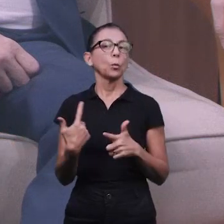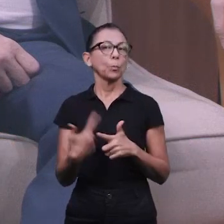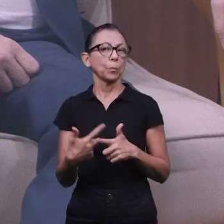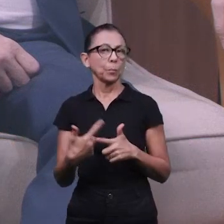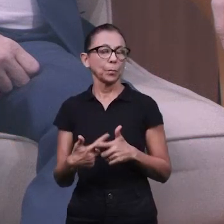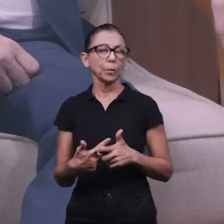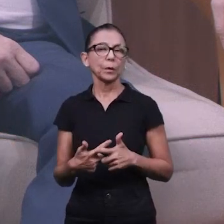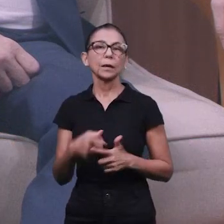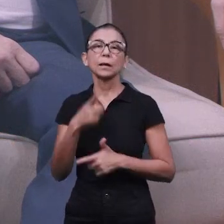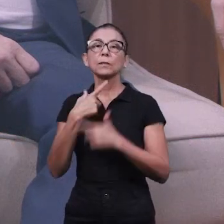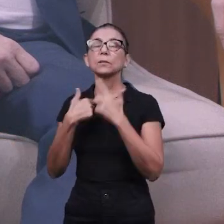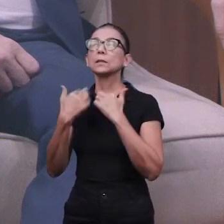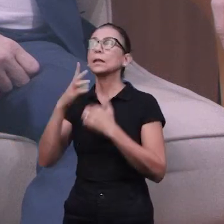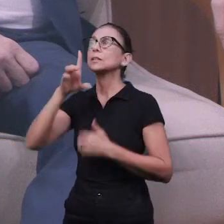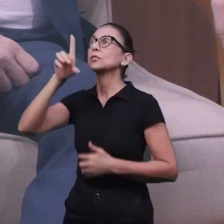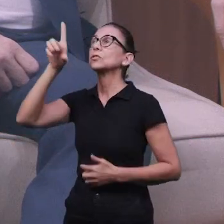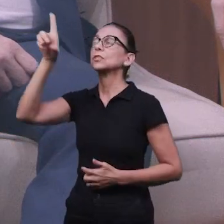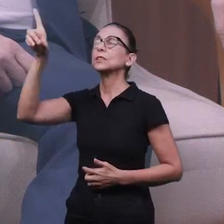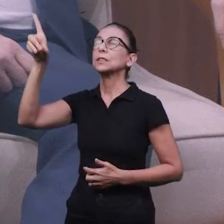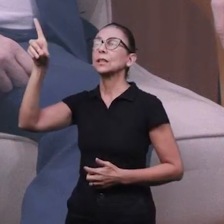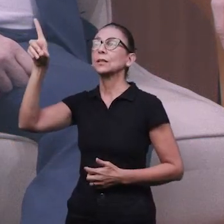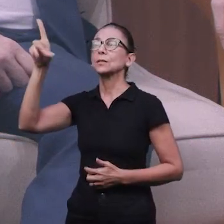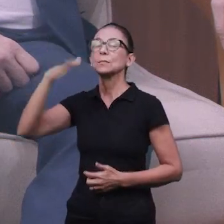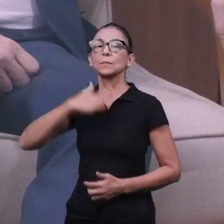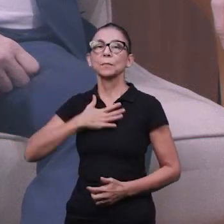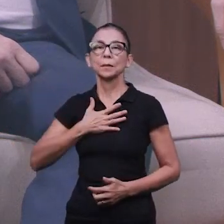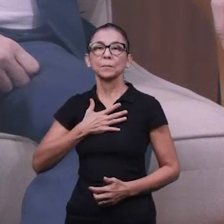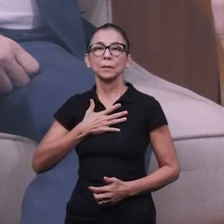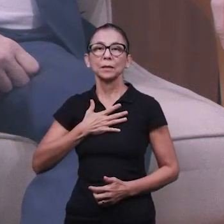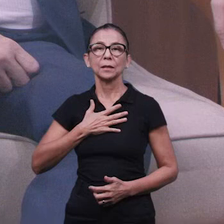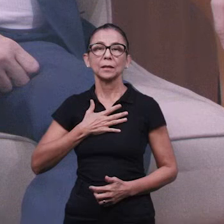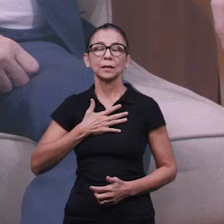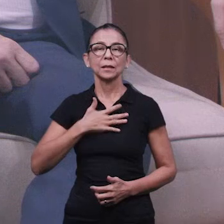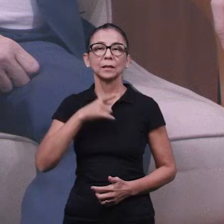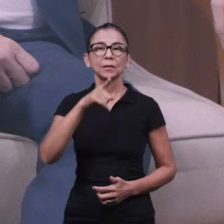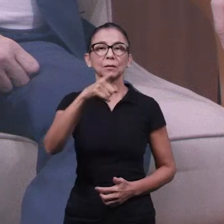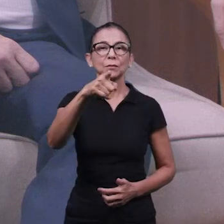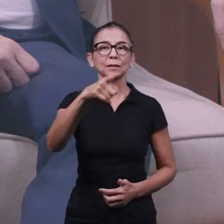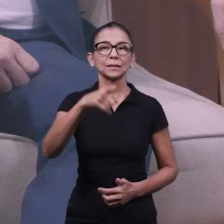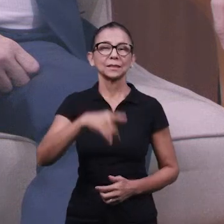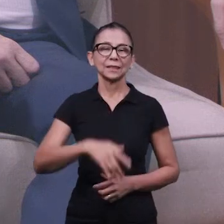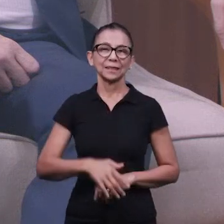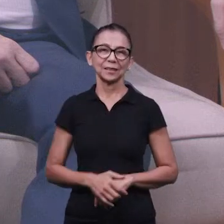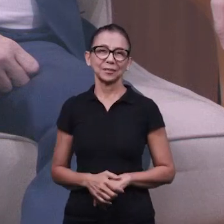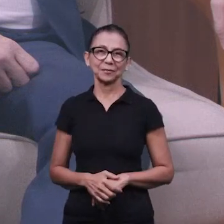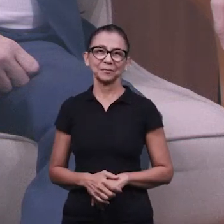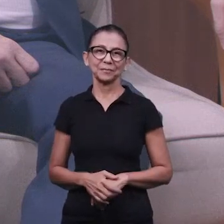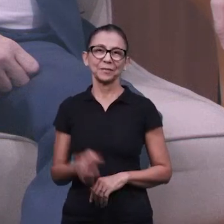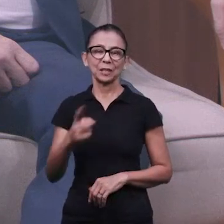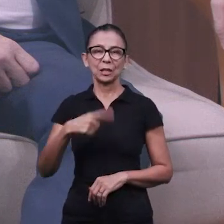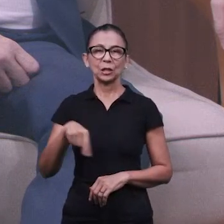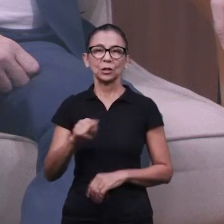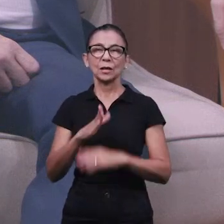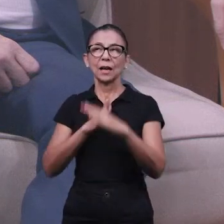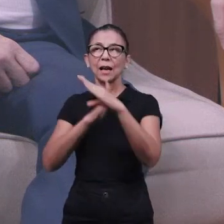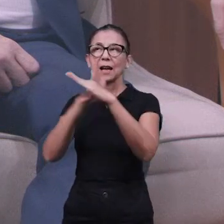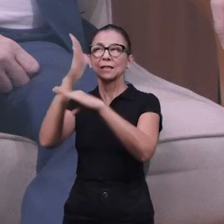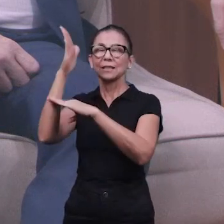choses. Parce que celle-là est la volonté de Dieu pour moi, pour vous, et